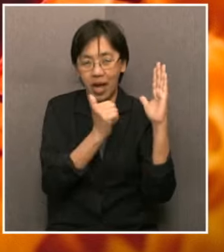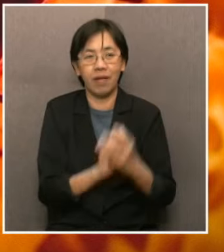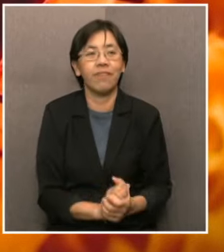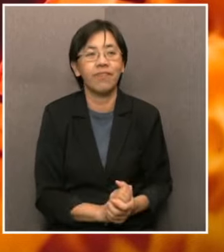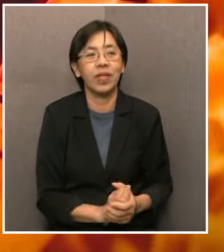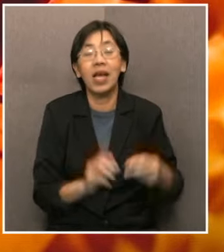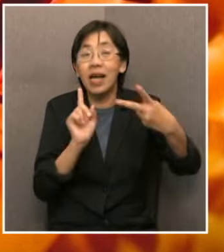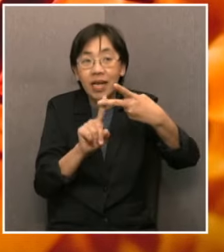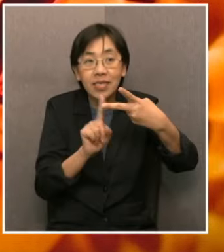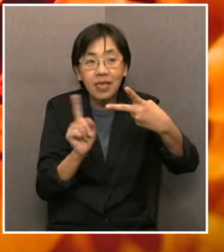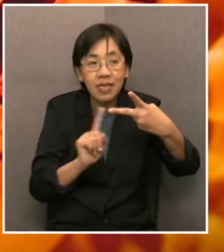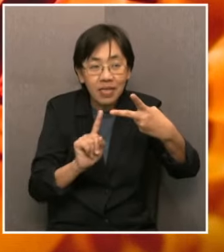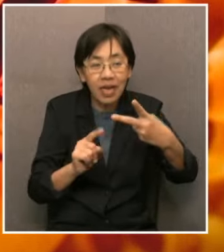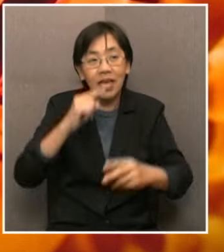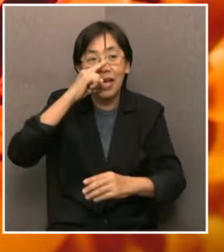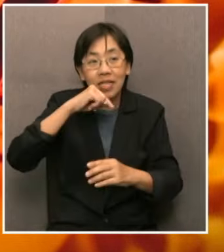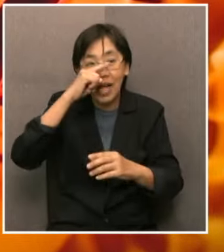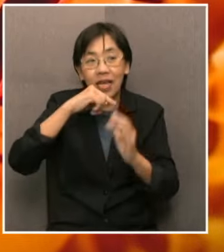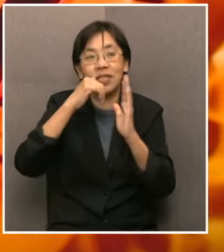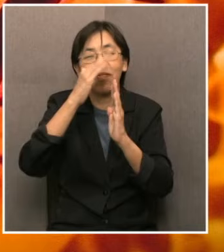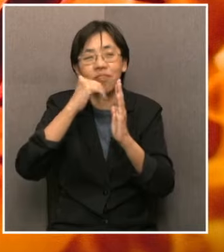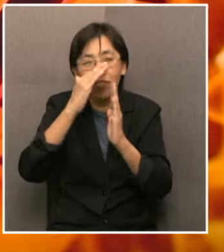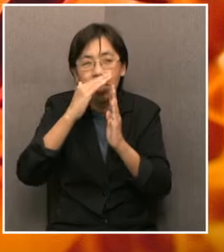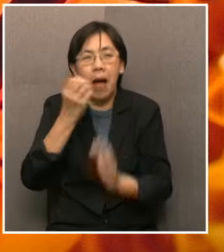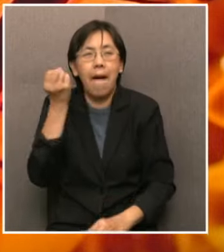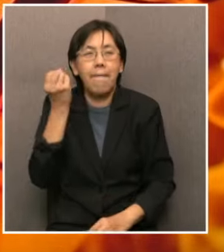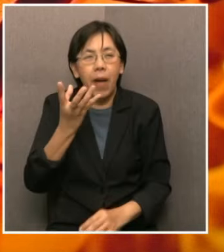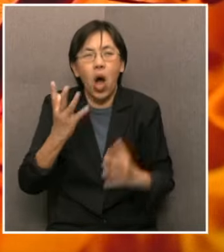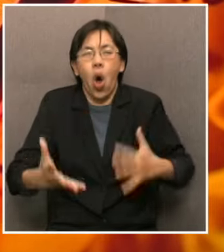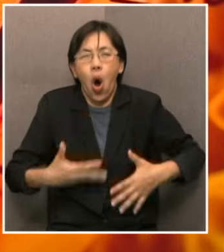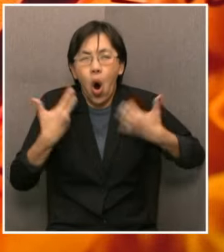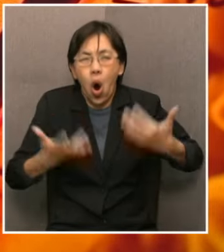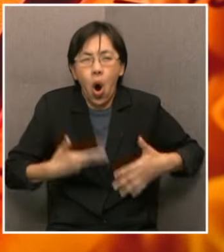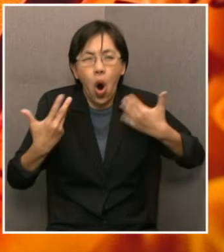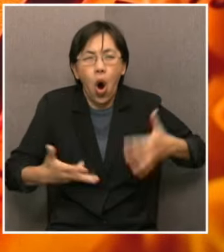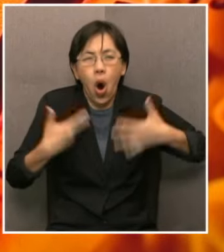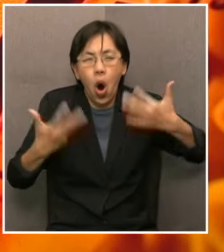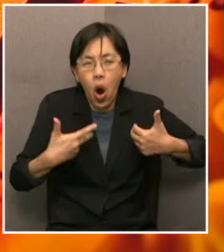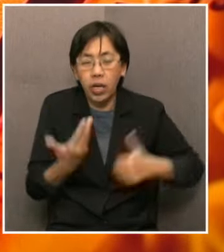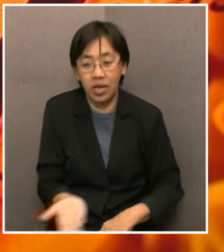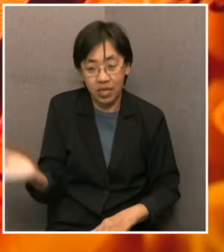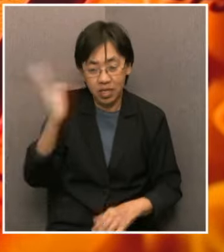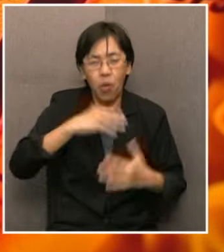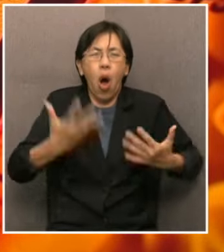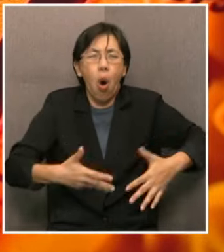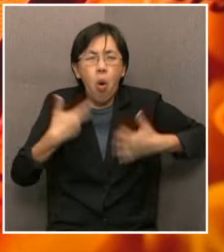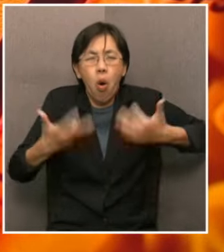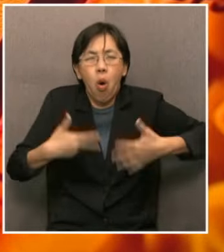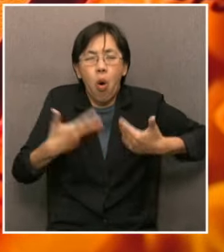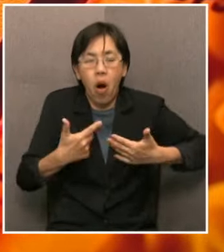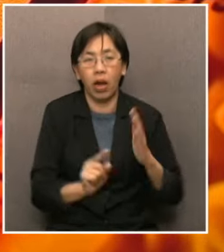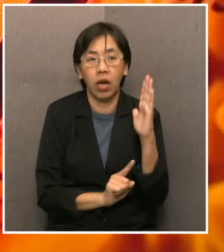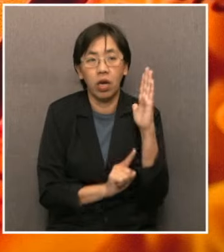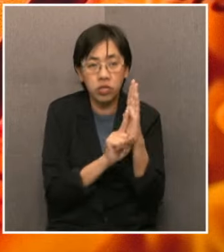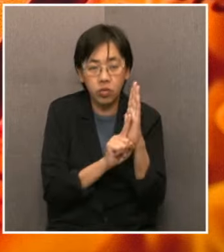ประเทศไทยตอนบนพืนทส่วใหญ่ากาศต้องร้อนตอนกลงวันที่อ Fantasy 35